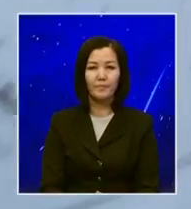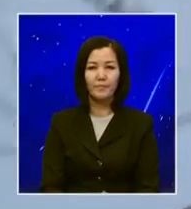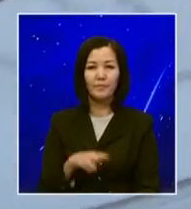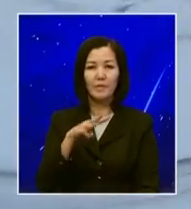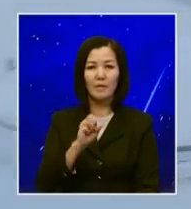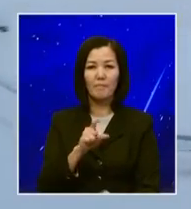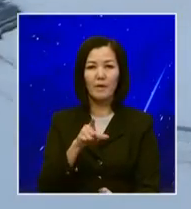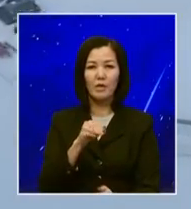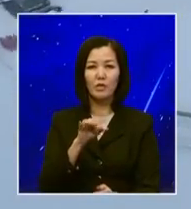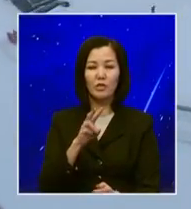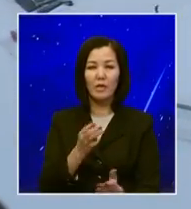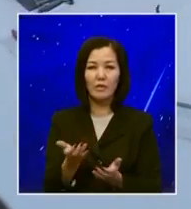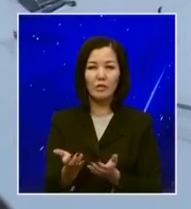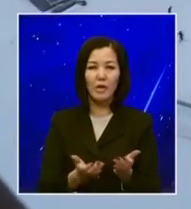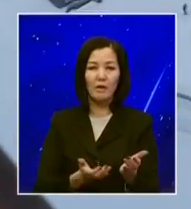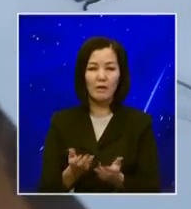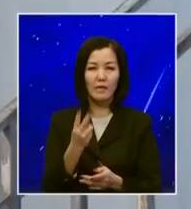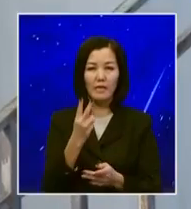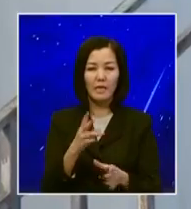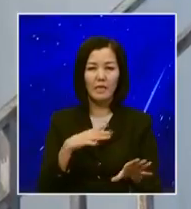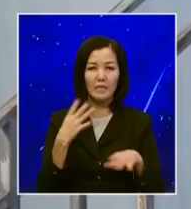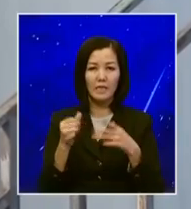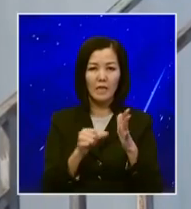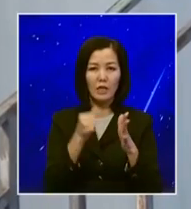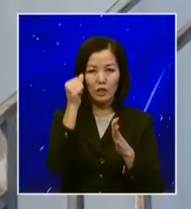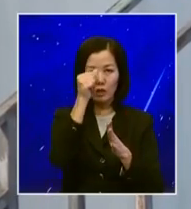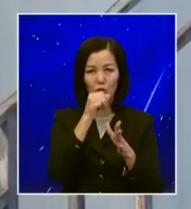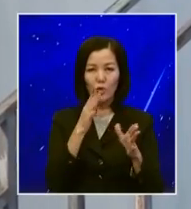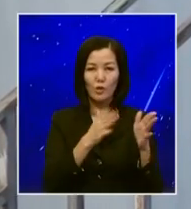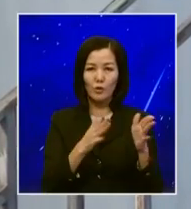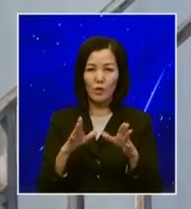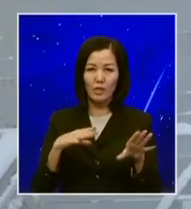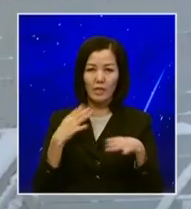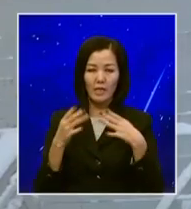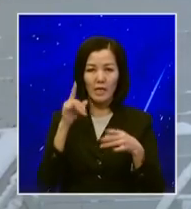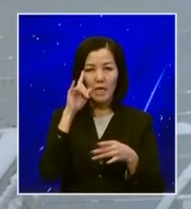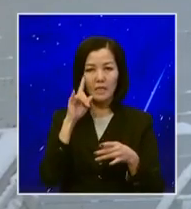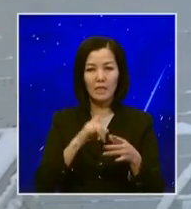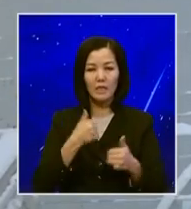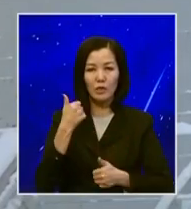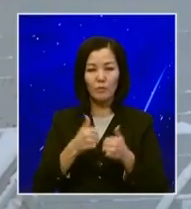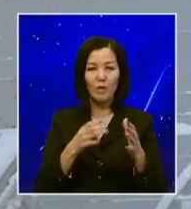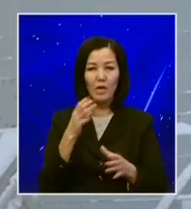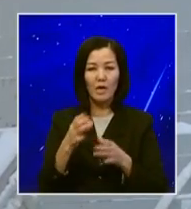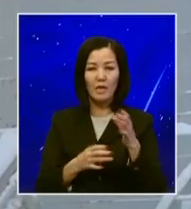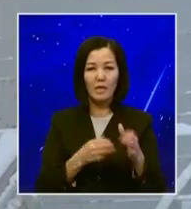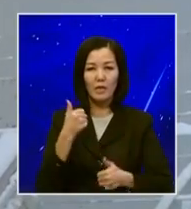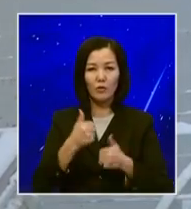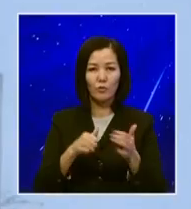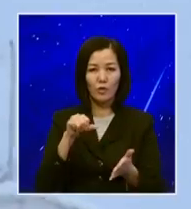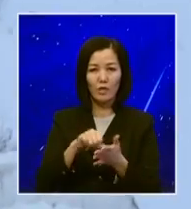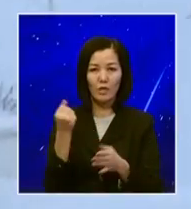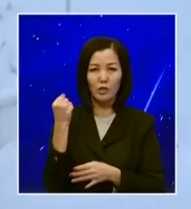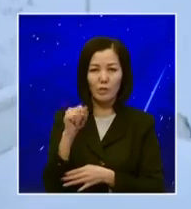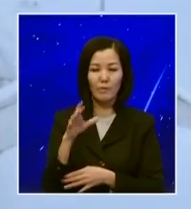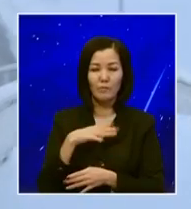Мағжан Амангелдіұлы шаңғы қоссайысымен 6 жылдан бері тұрақты айналысады. Осы уақытқа дейін Қазақстан чемпионы атанып, халықаралық турнирлерде жүлдегер